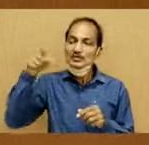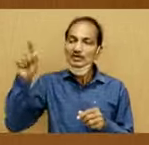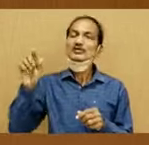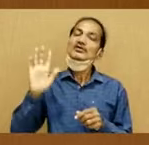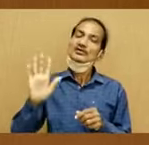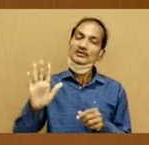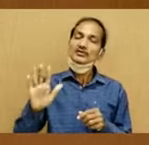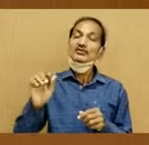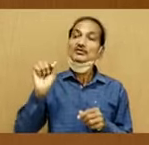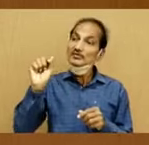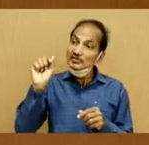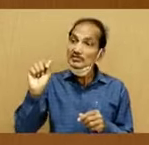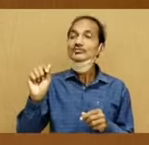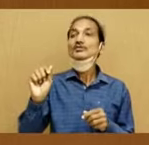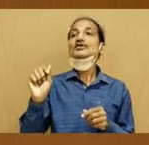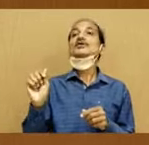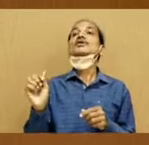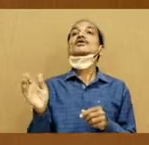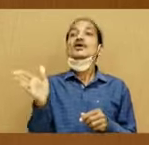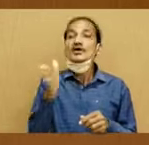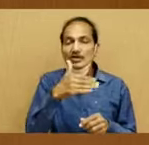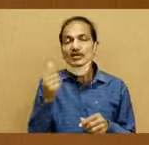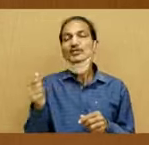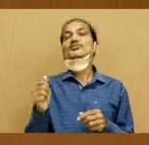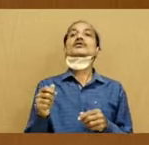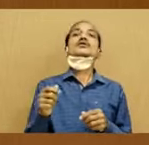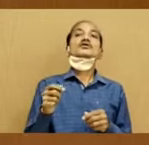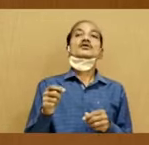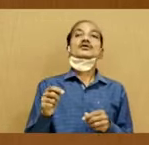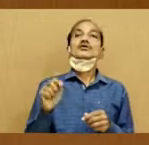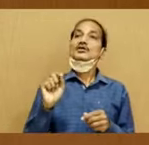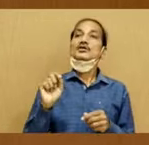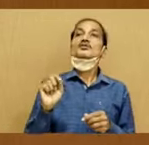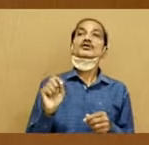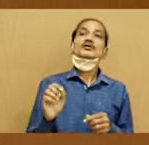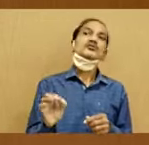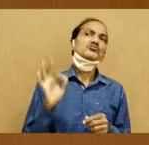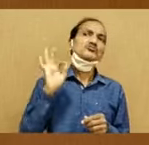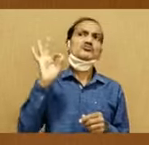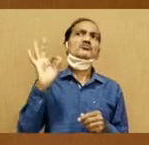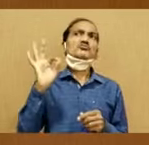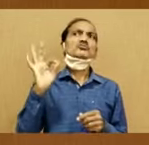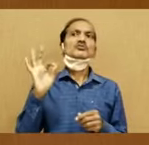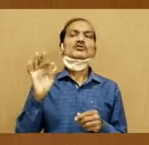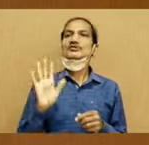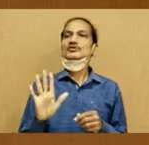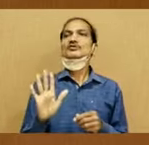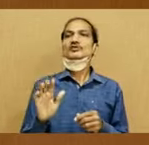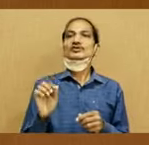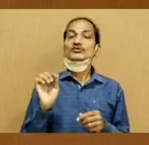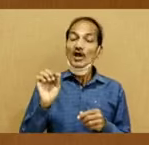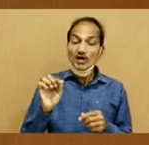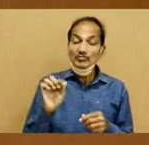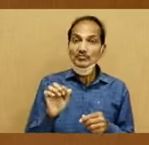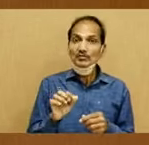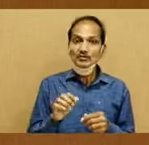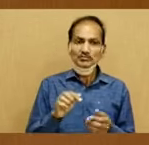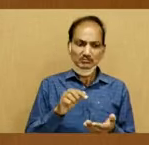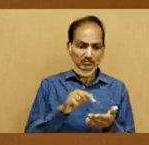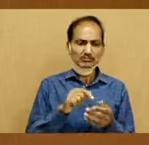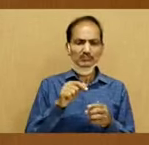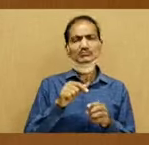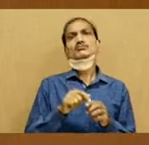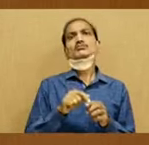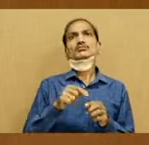ସ୍ଥାନରେ ଆସିଛୁ। ଏବେ ମୁଁ କହିବି ଆମର ସାମ୍ନାରେ ଏବେ ଚ୍ୟାଲେଞ୍ଜ କ'ଣ, ଆମର ଲକ୍ଷ୍ୟ ଆଜି କ'ଣ। ଲକ୍ଷ୍ୟ ହେଉଛି ଆଜି ଆମର